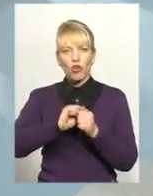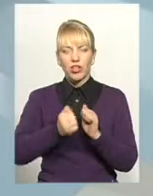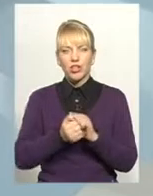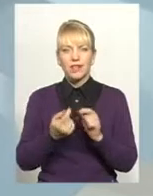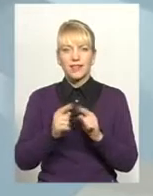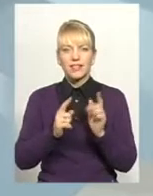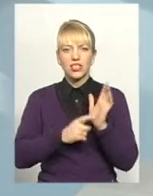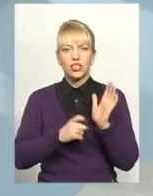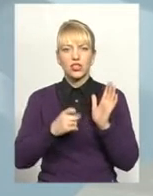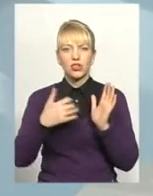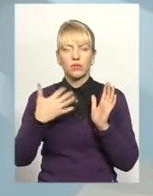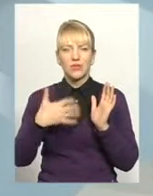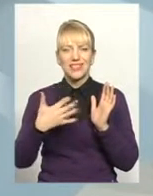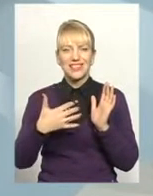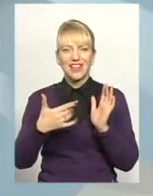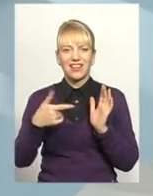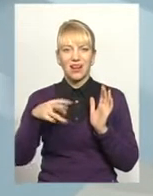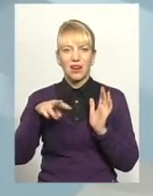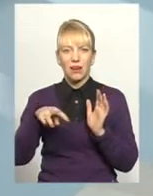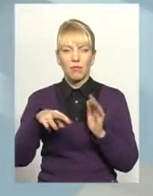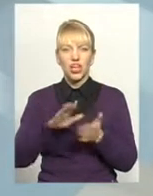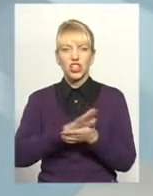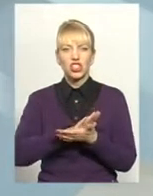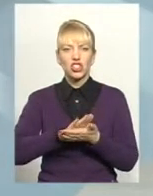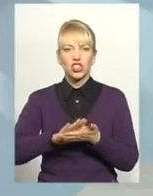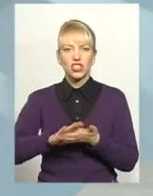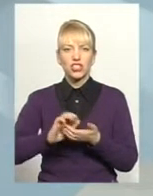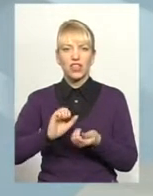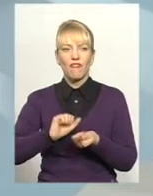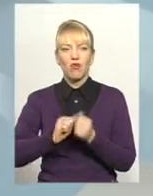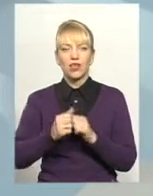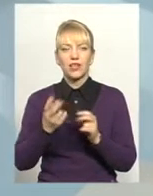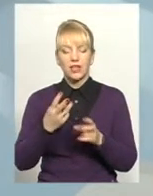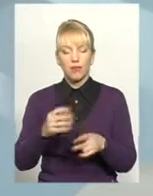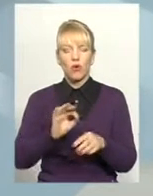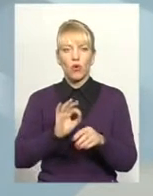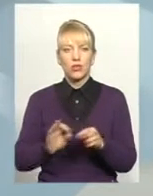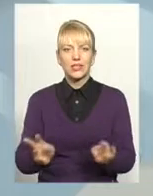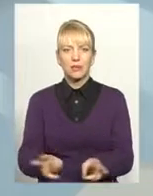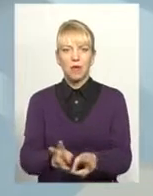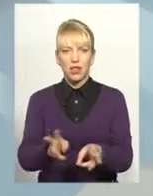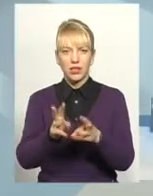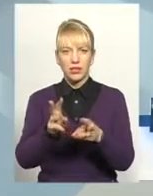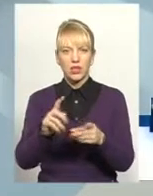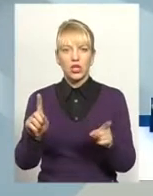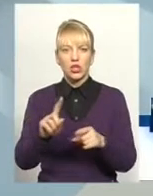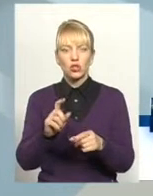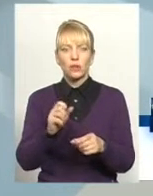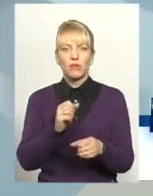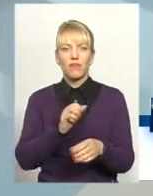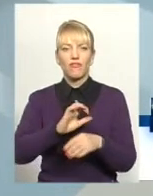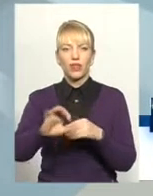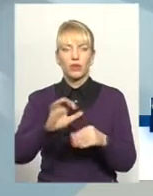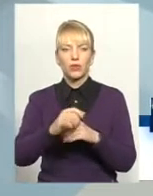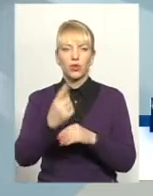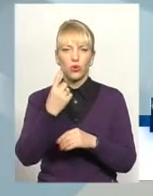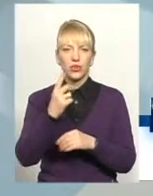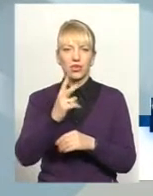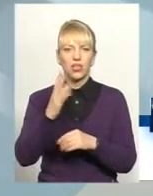600-650 грам чистого вугілля. Тобто вугілля треба спалити для того, щоб виробити 1 кВт-годину електроенергії. А